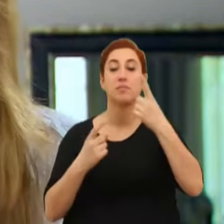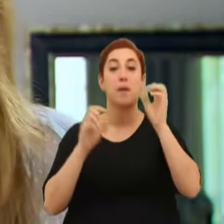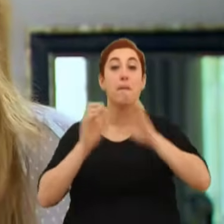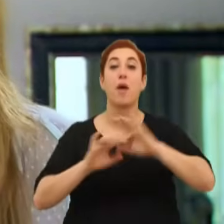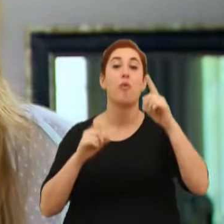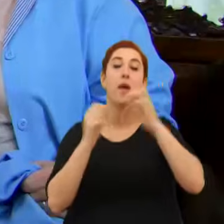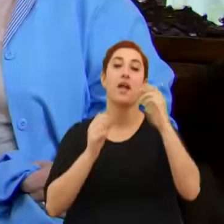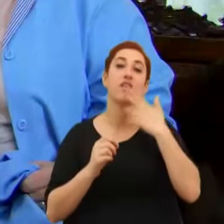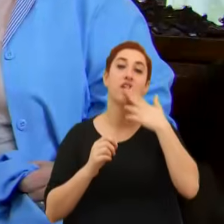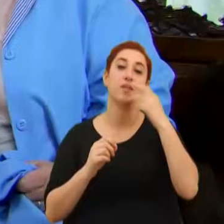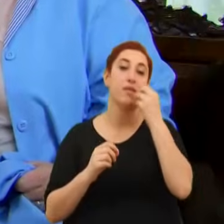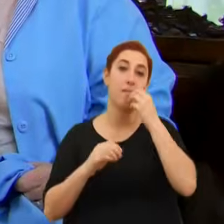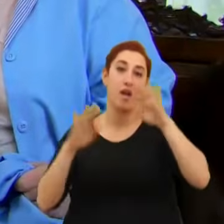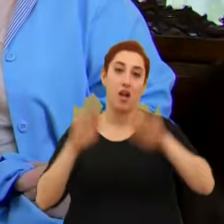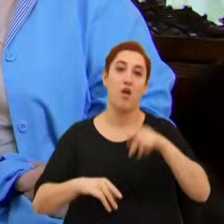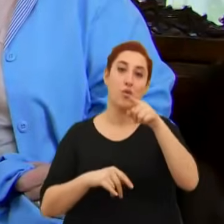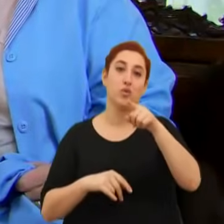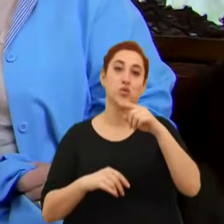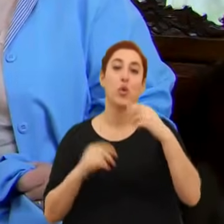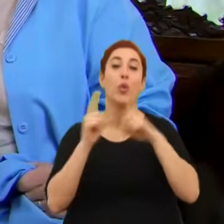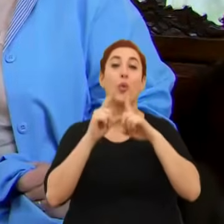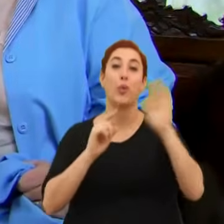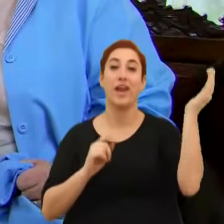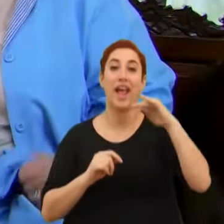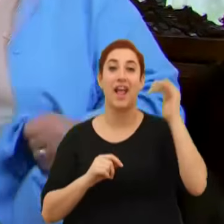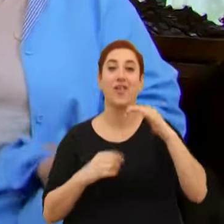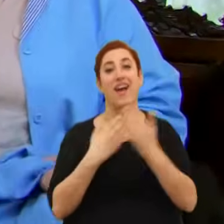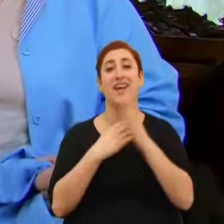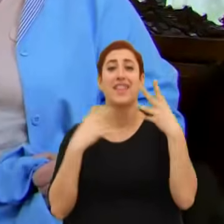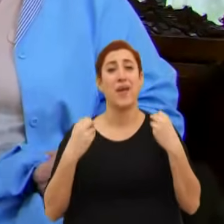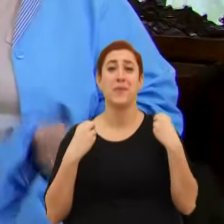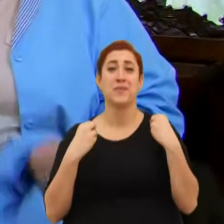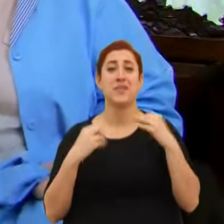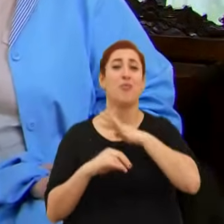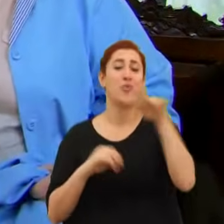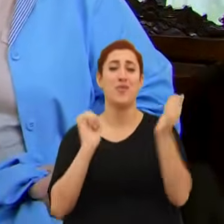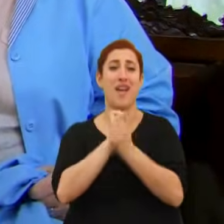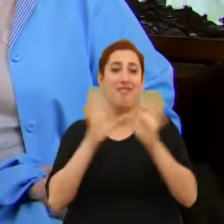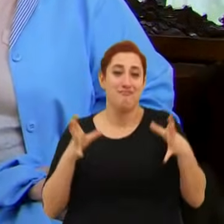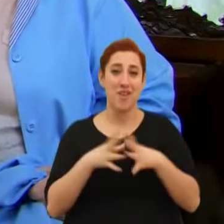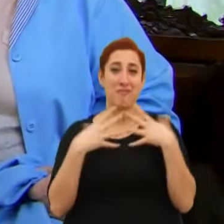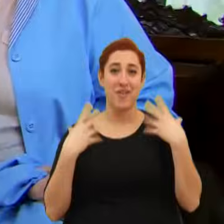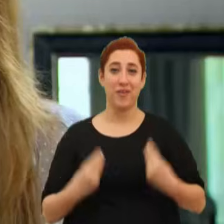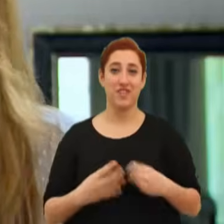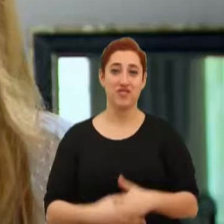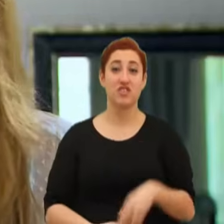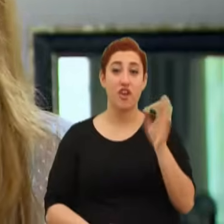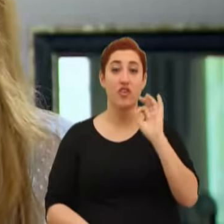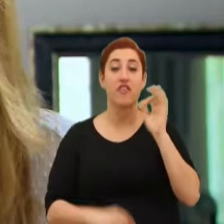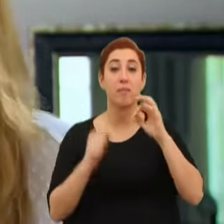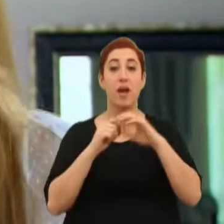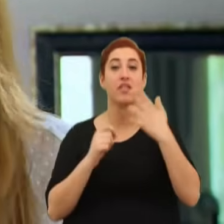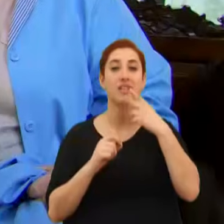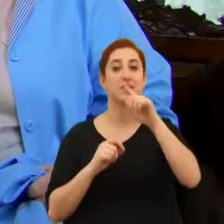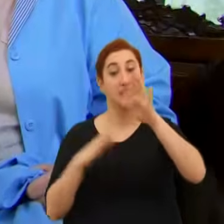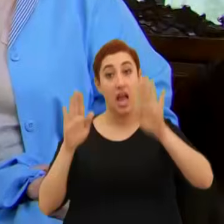yere bırakmıyorum Badire Hanımcığım, yemeğe kalıyorsanız. Dünürler geliyor. Ay ne güzel. Bütün aile birlikte olacağız. Evet evet Badire